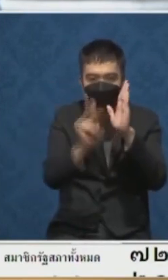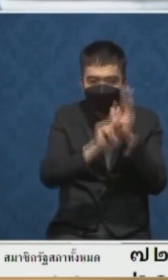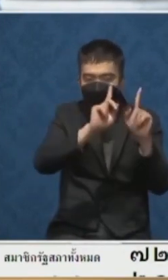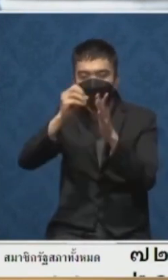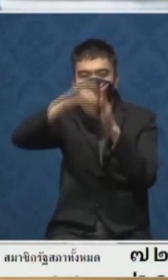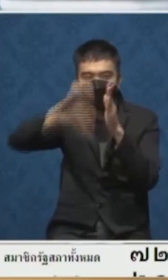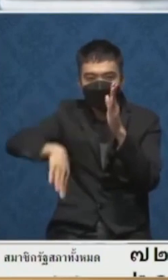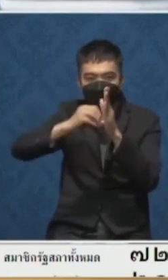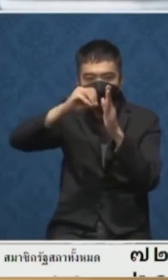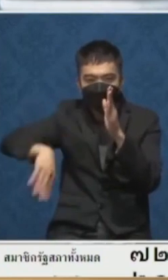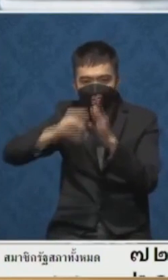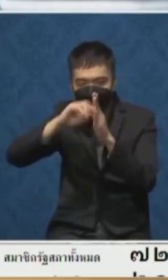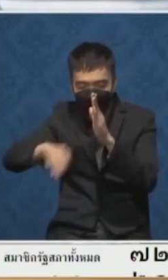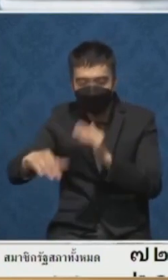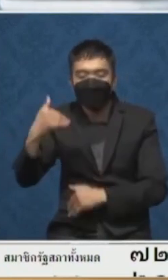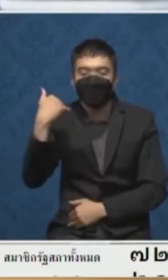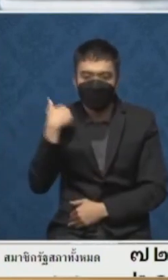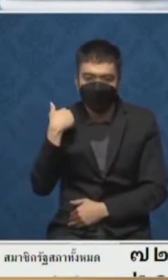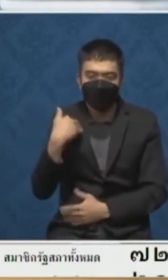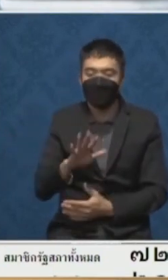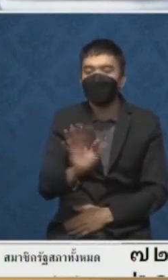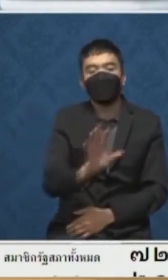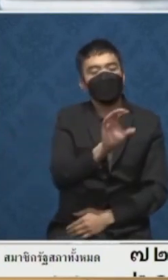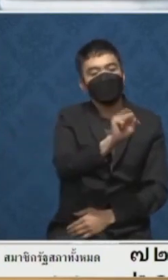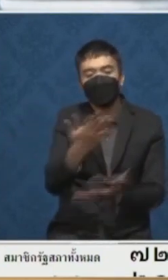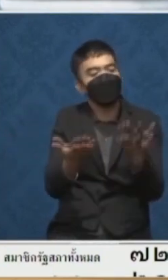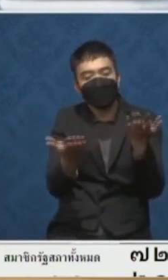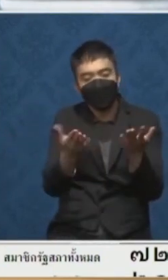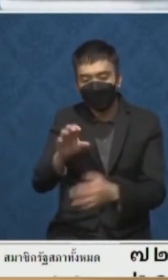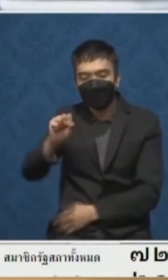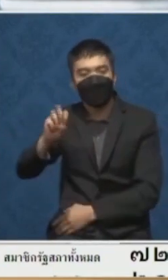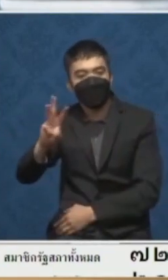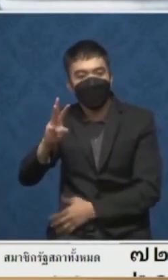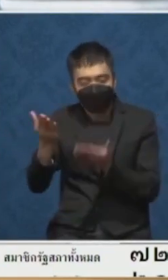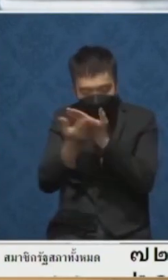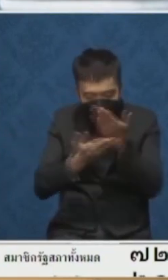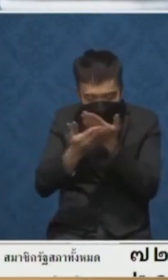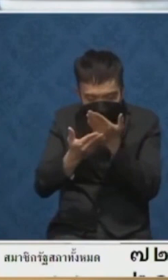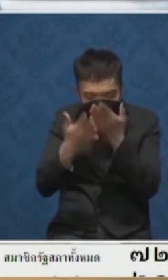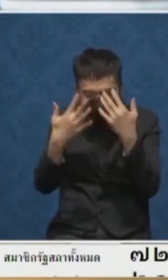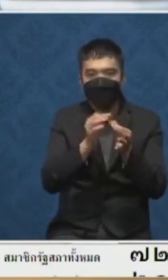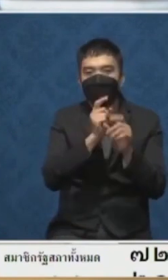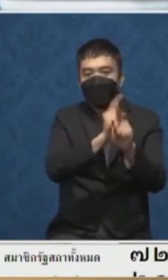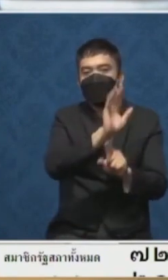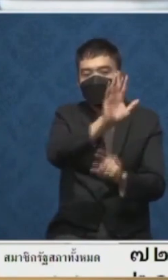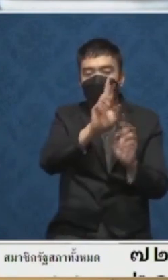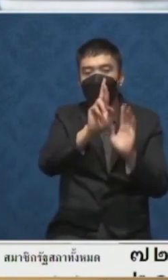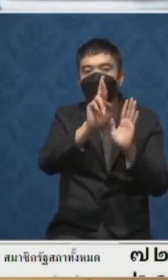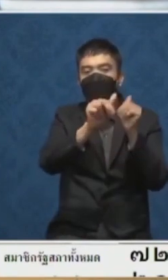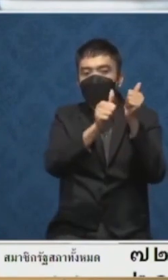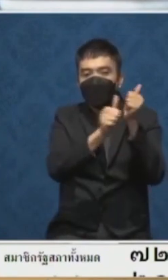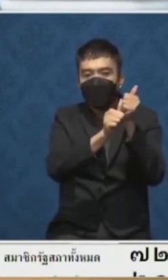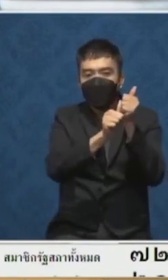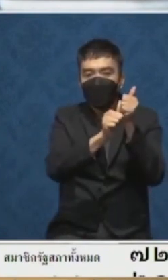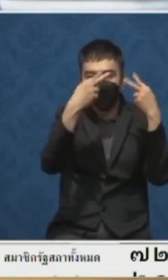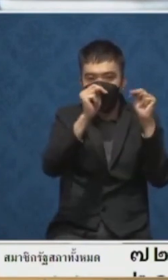ผ่านสภาโดยไม่ มสภาพูดแนรศดอน หวุธสภาที่เรากไม่ไดรความทัพชอบอะไรอยสินผมคิดว่า มาตร